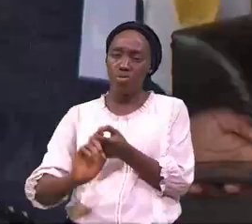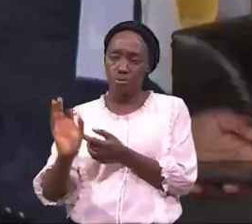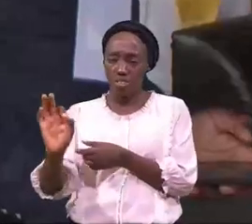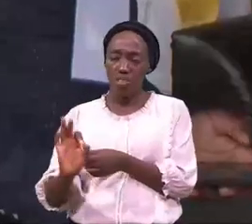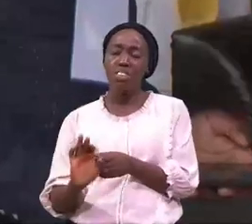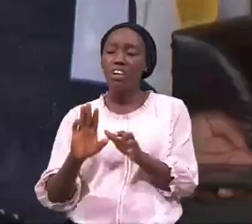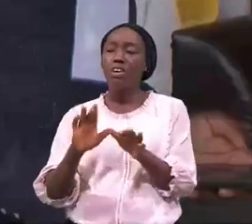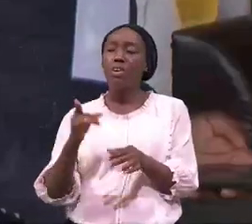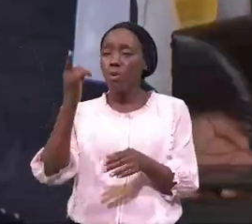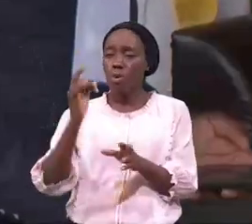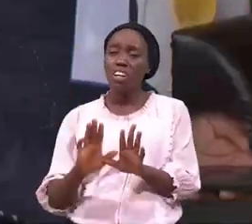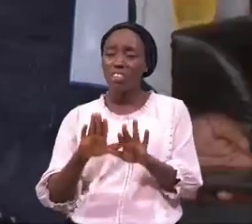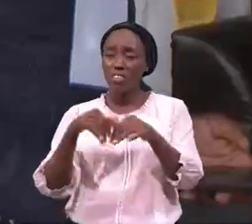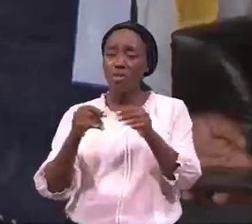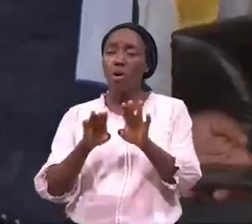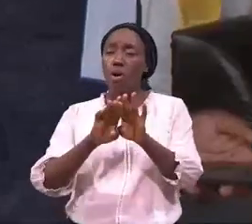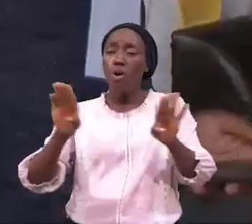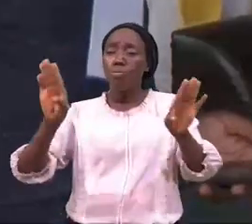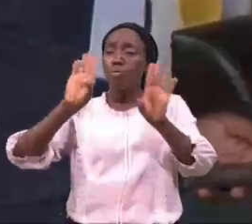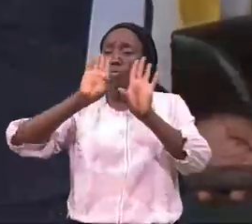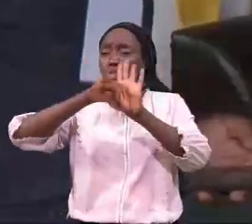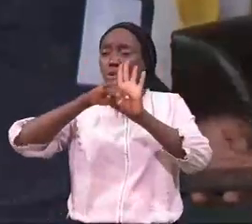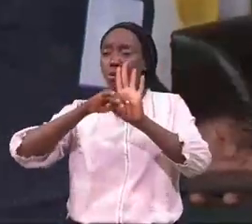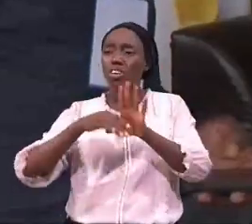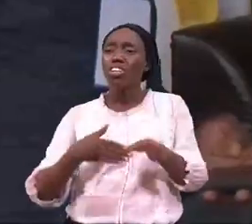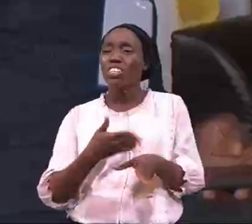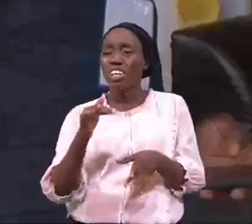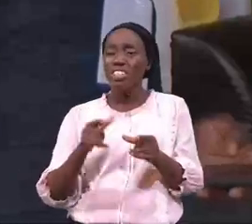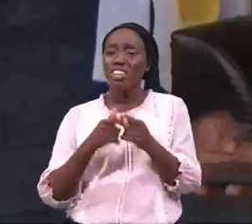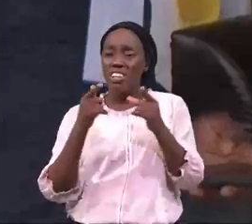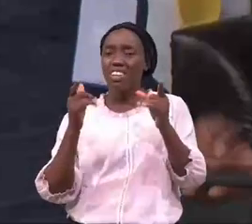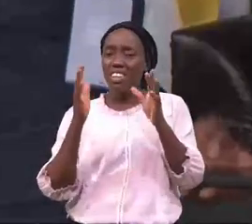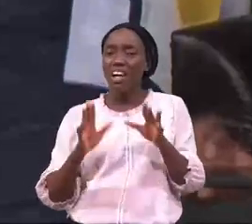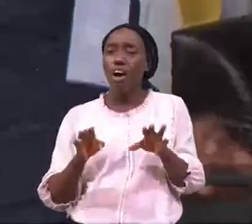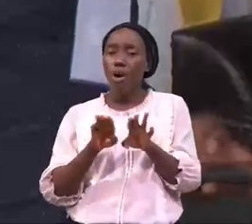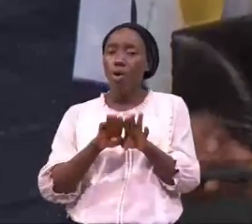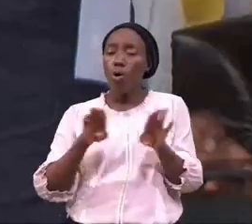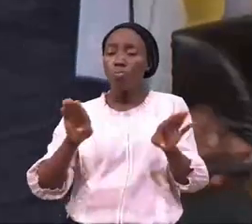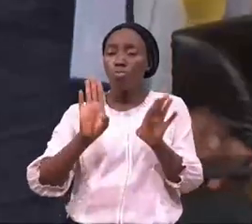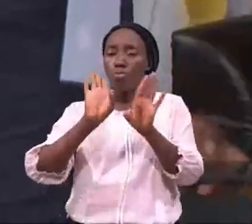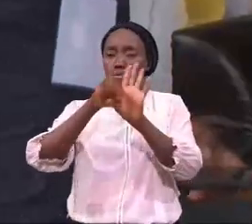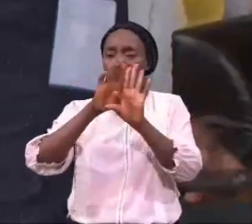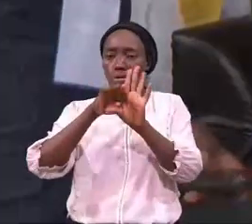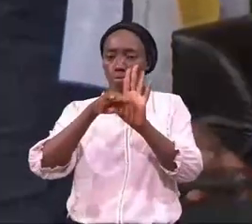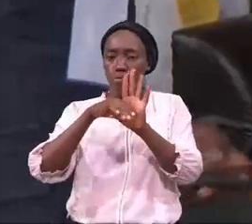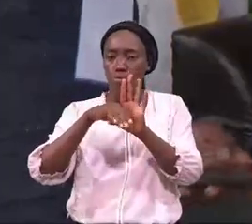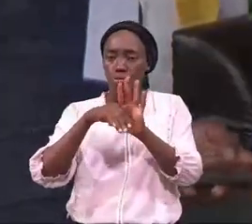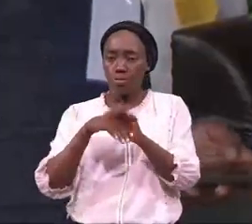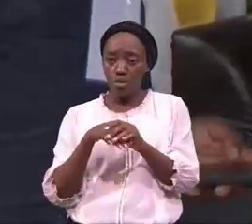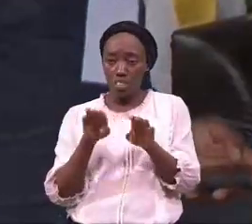Dieu t'a donné les portes ouvertes. Il y a de grandes portes ouvertes. Comme tu vas maintenant,